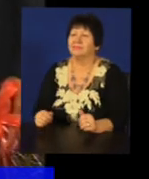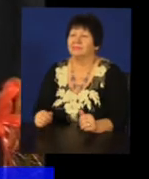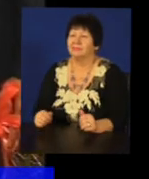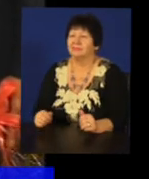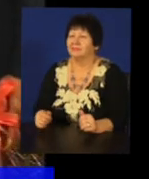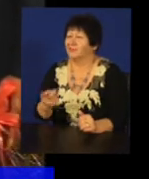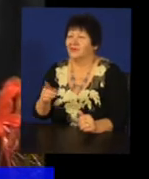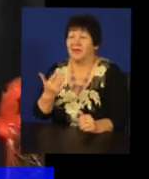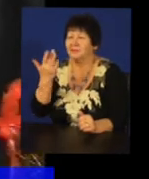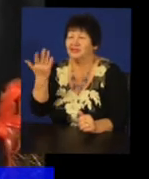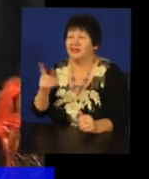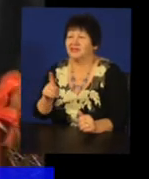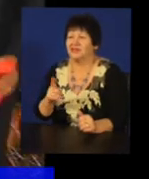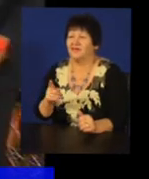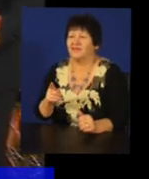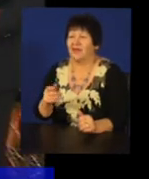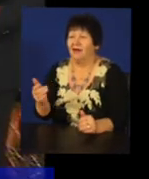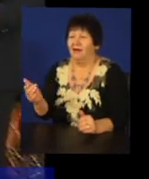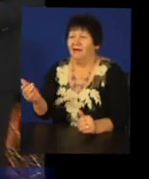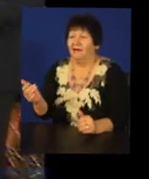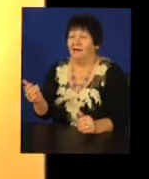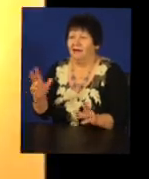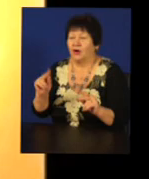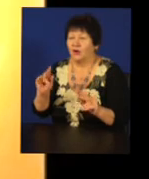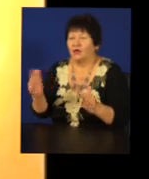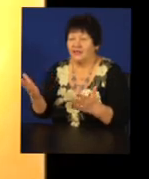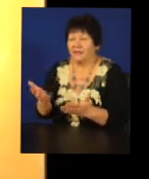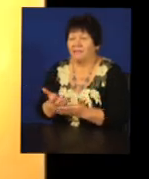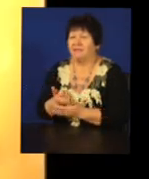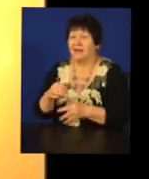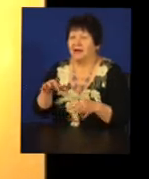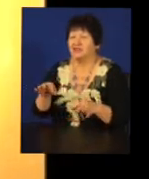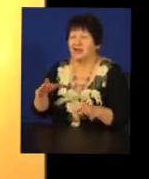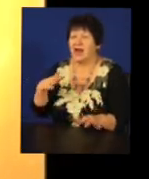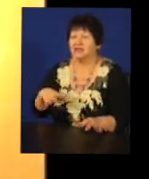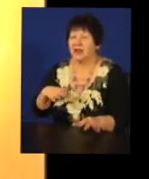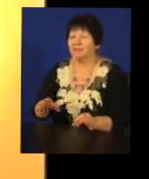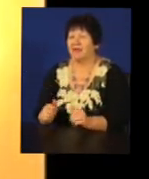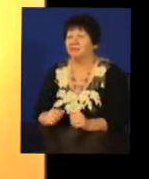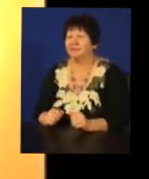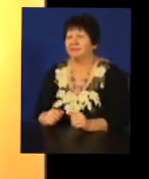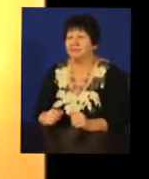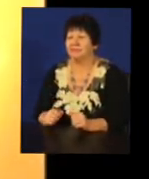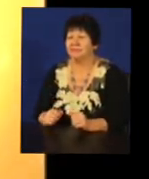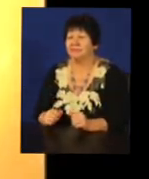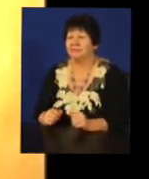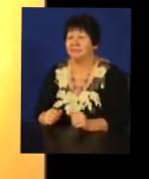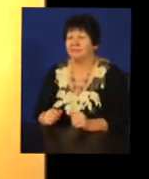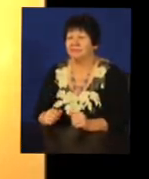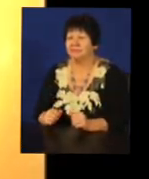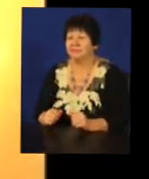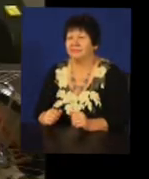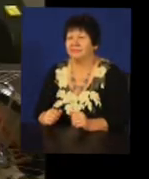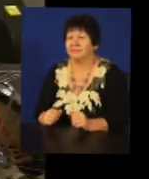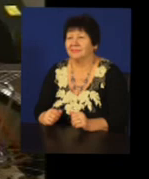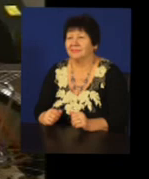Nici nu vă imaginați ce înseamnă un miros de mașină nouă. Vă așteaptă. Da, eu cred că e de-a văzut. O căzut da, de